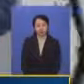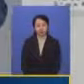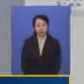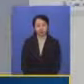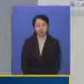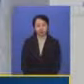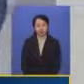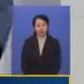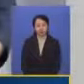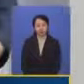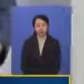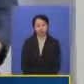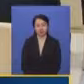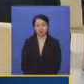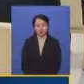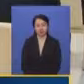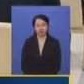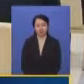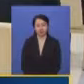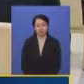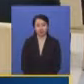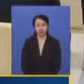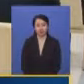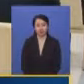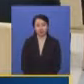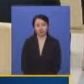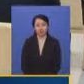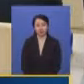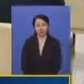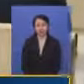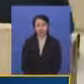Анастасия Дроняк, Самат Сингалиев, служба новостей.